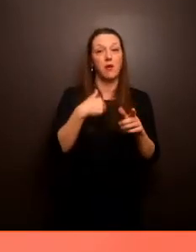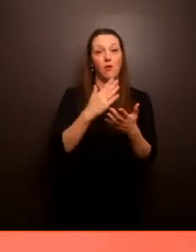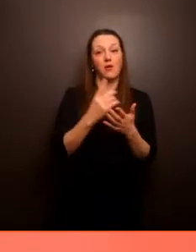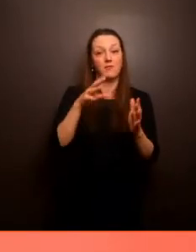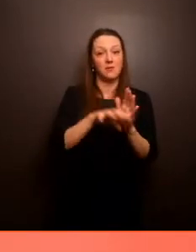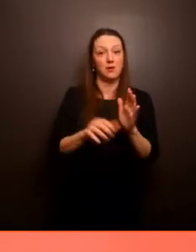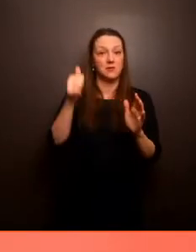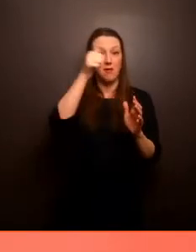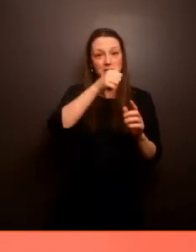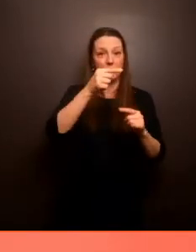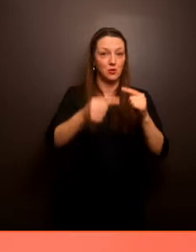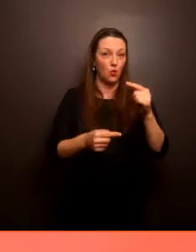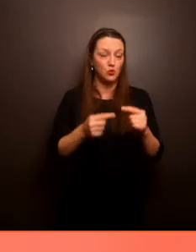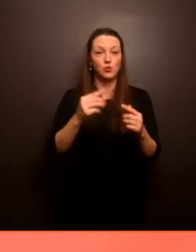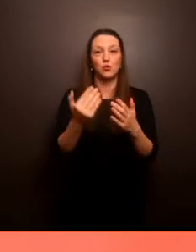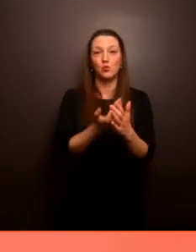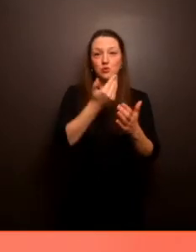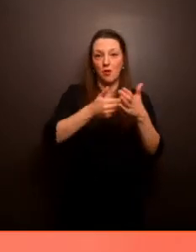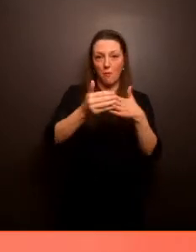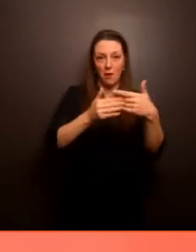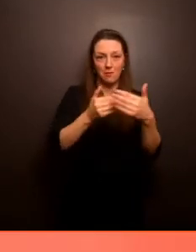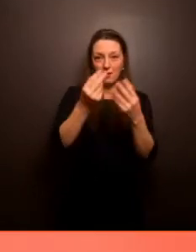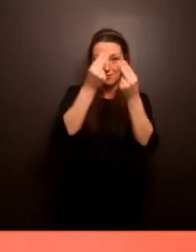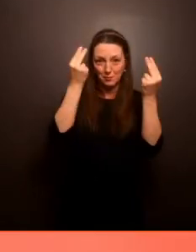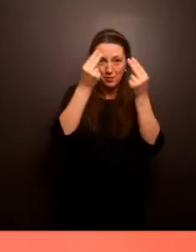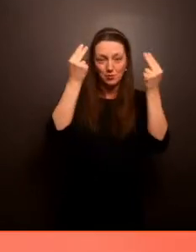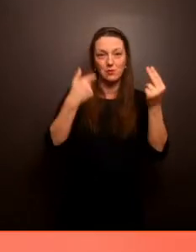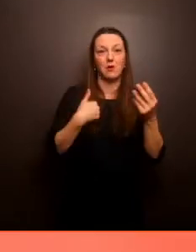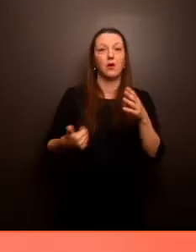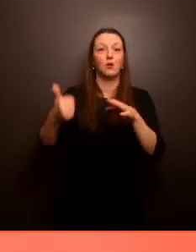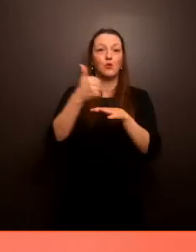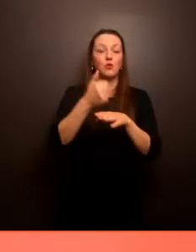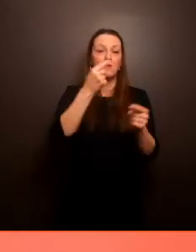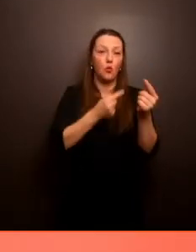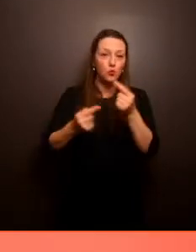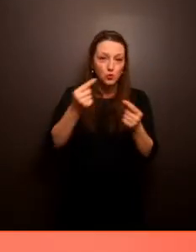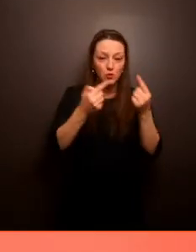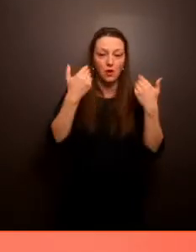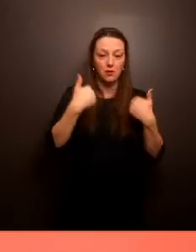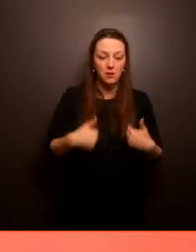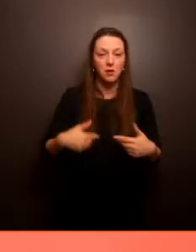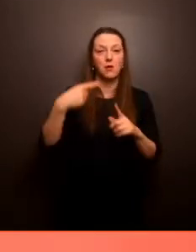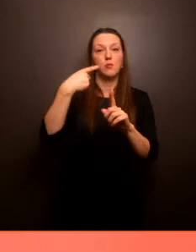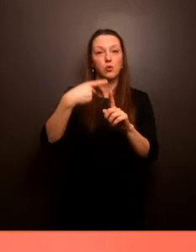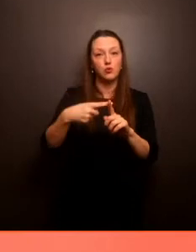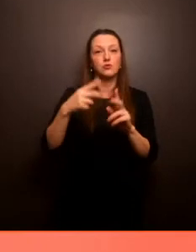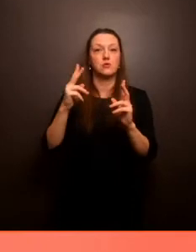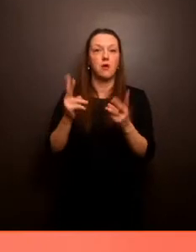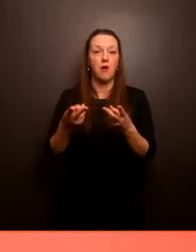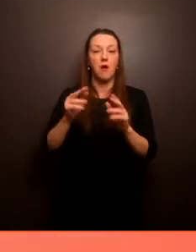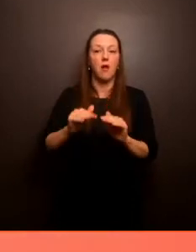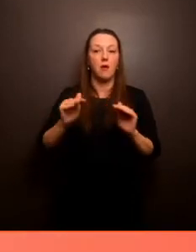ma olen Fontese konsultant kodukontoris, olen ma juhtiv konsultant ja saanud võimaluse juhtida